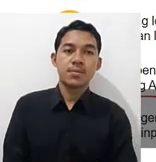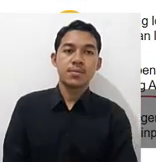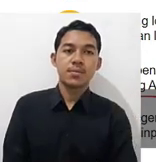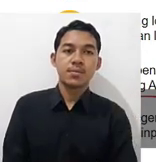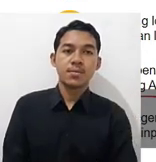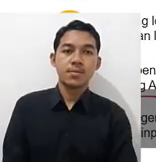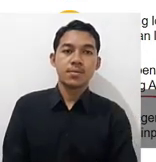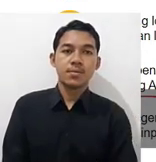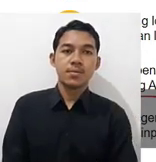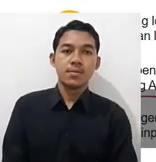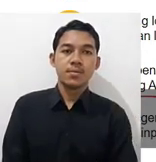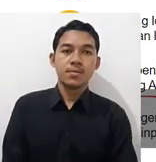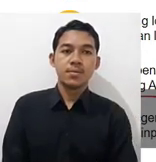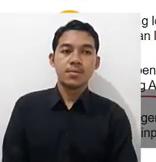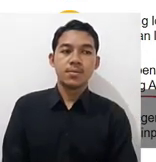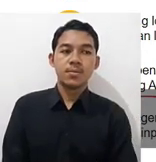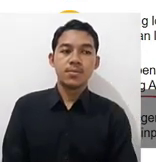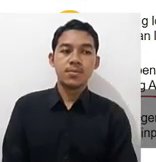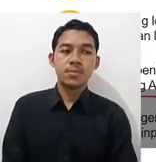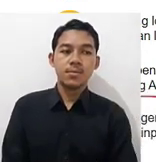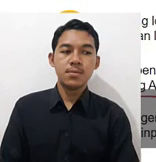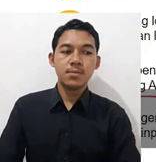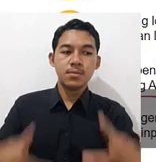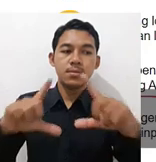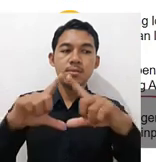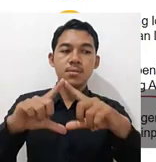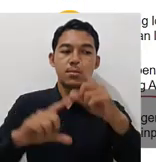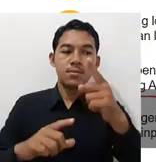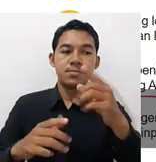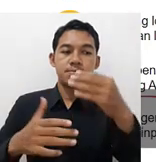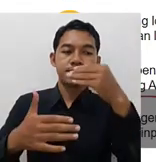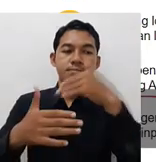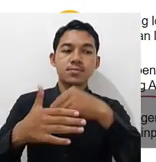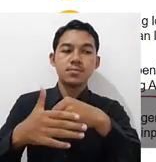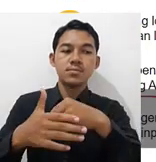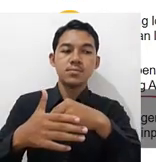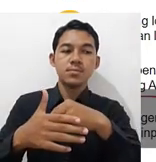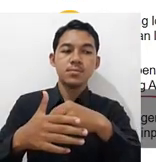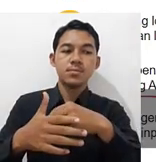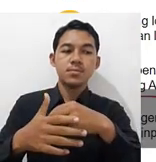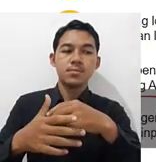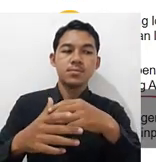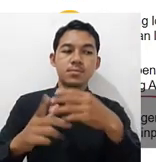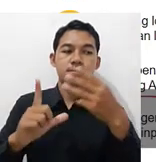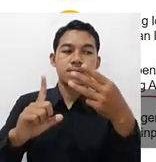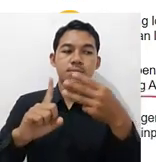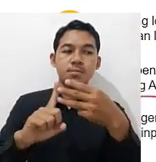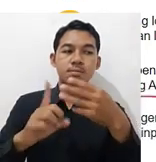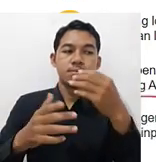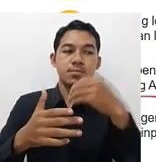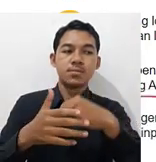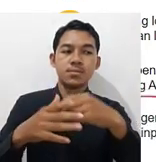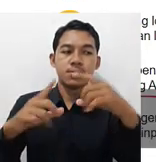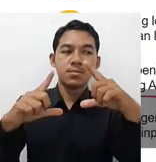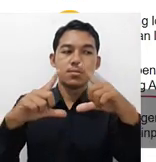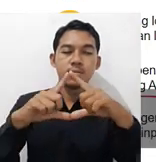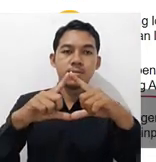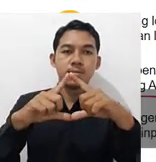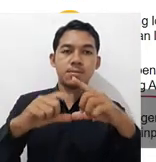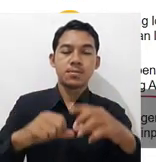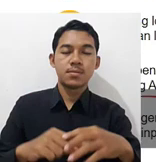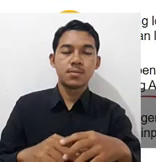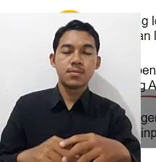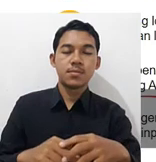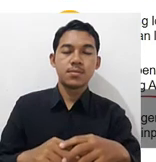A-nya ini sebagai inputnya ya. A ini saklar, itu input A.